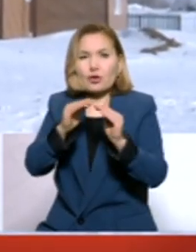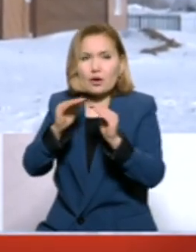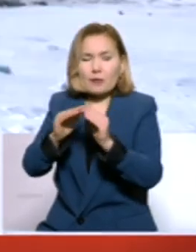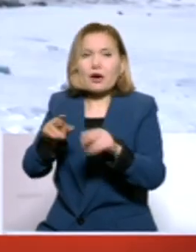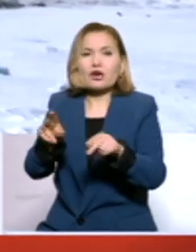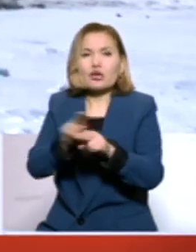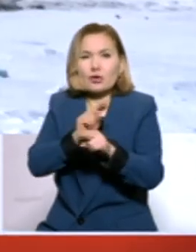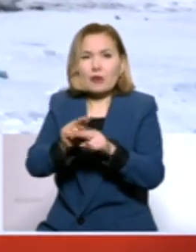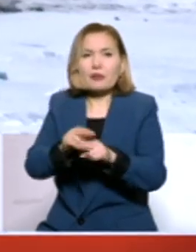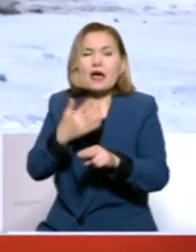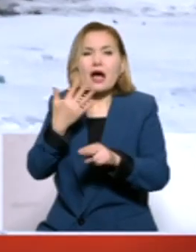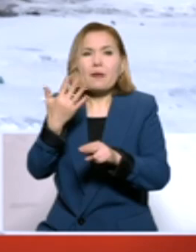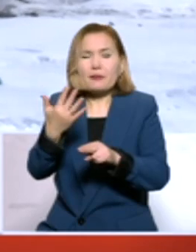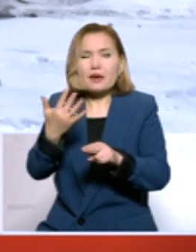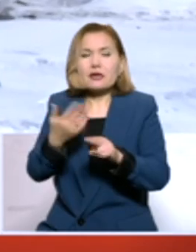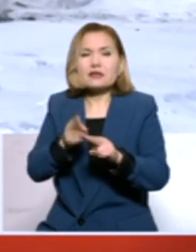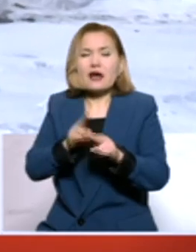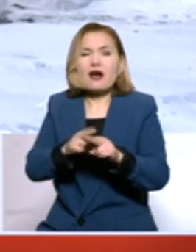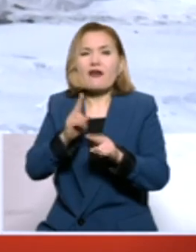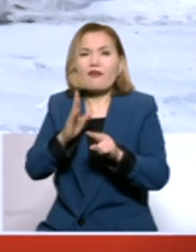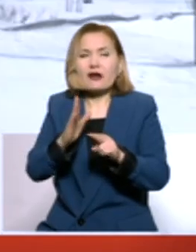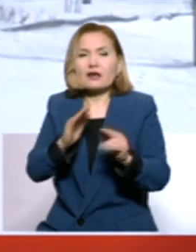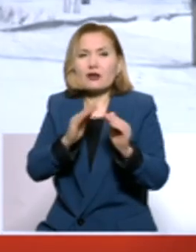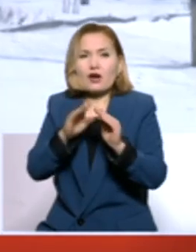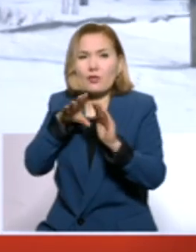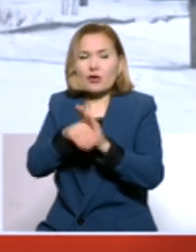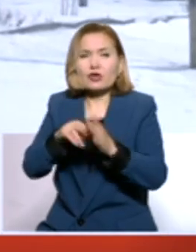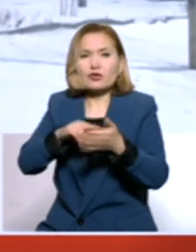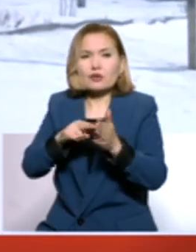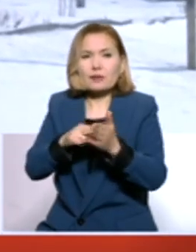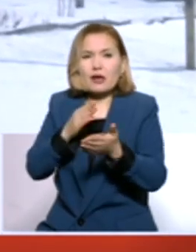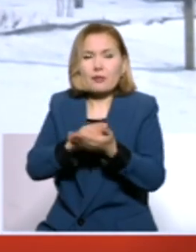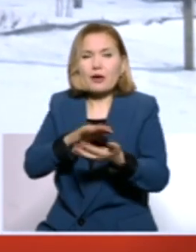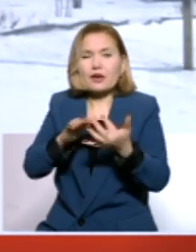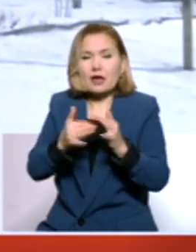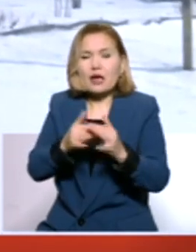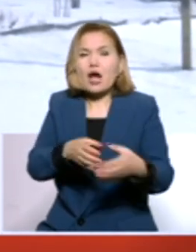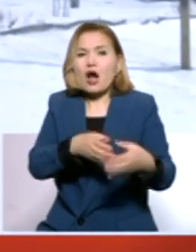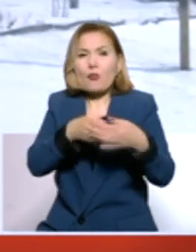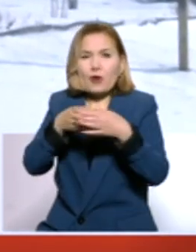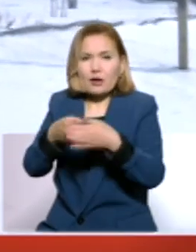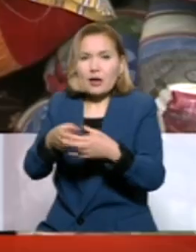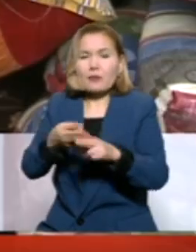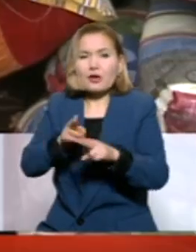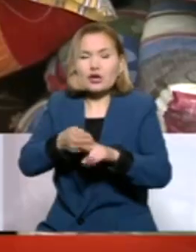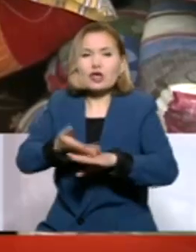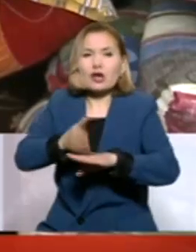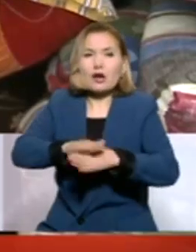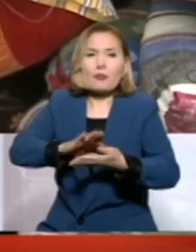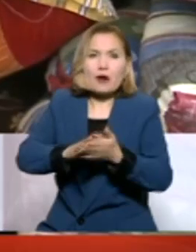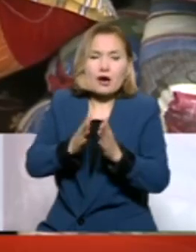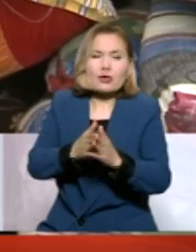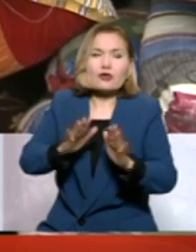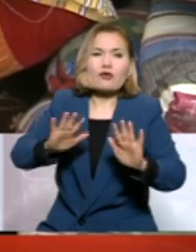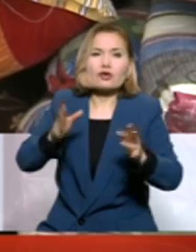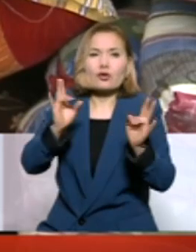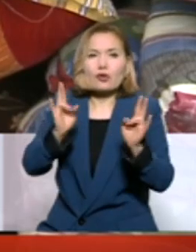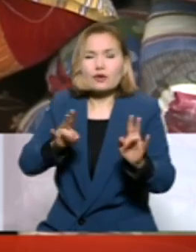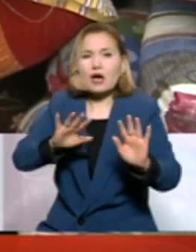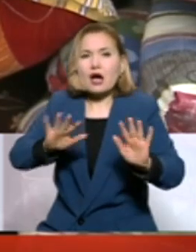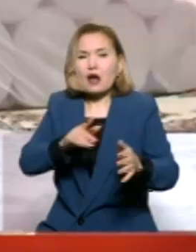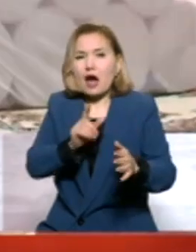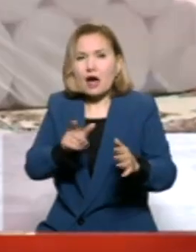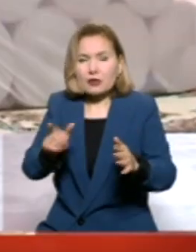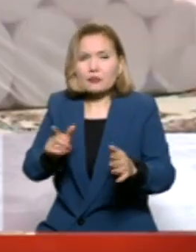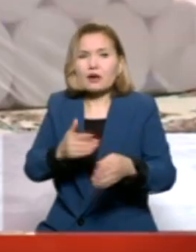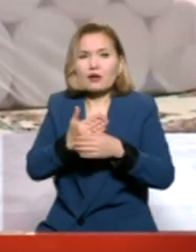ғимаратты жөндеп, 5 пәтерлі тұрғын үйге айналдыру жоспарда бар. Ауылдағы эвакуациялық пункт төтенше жағдай туындаса тұрғындарды